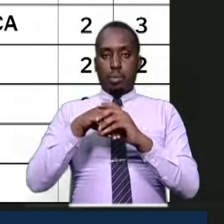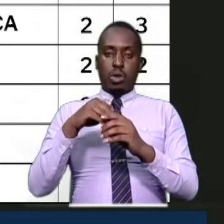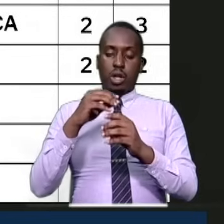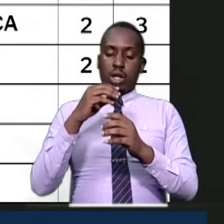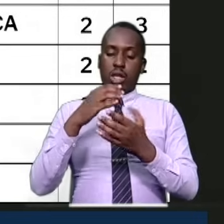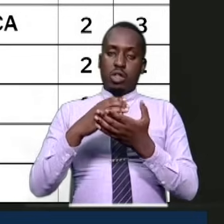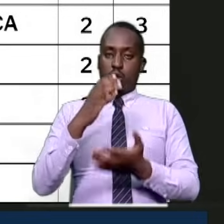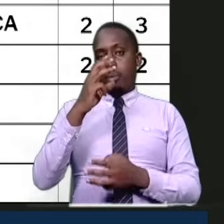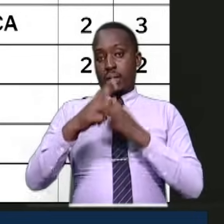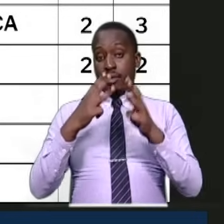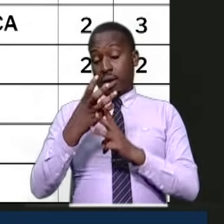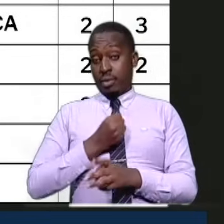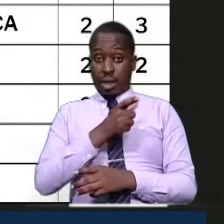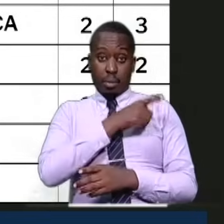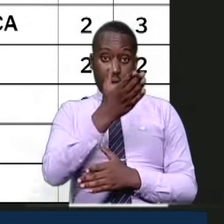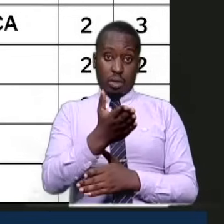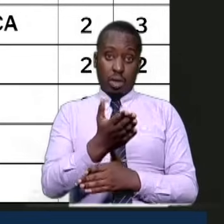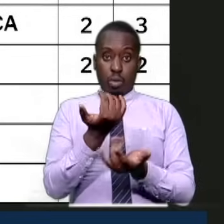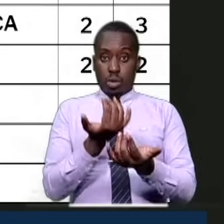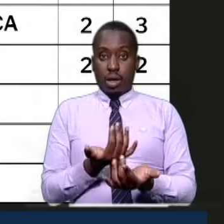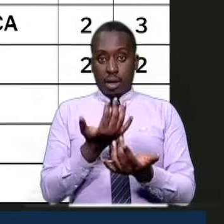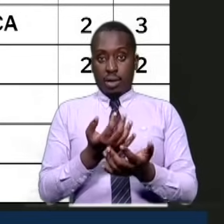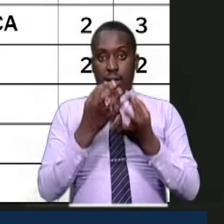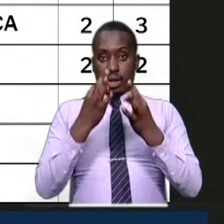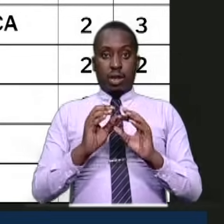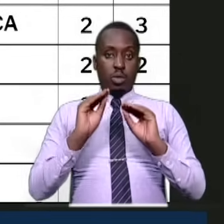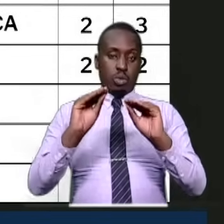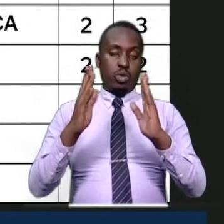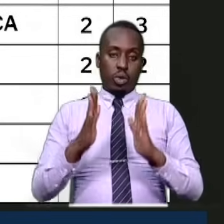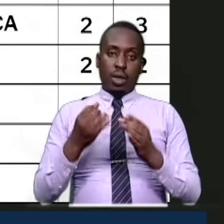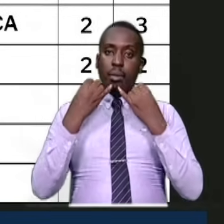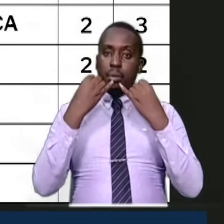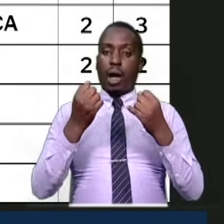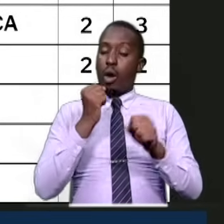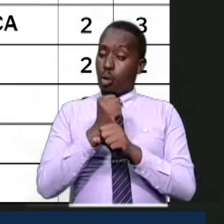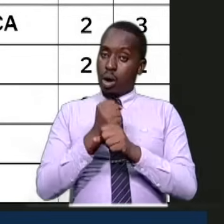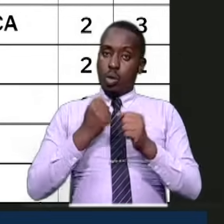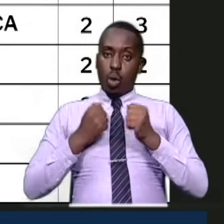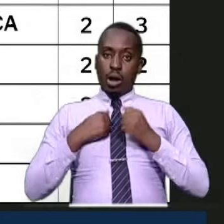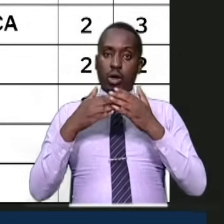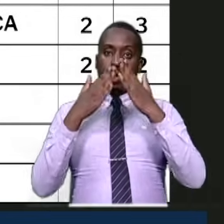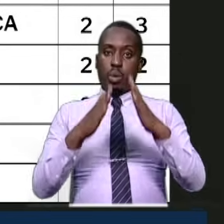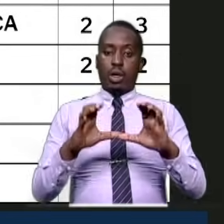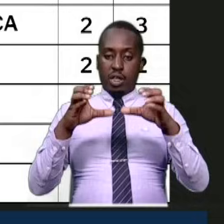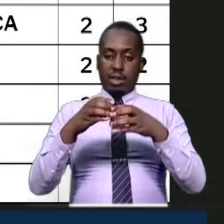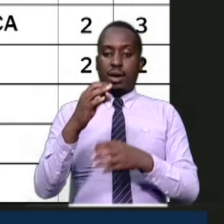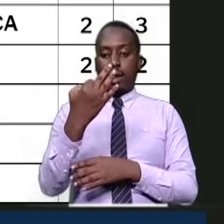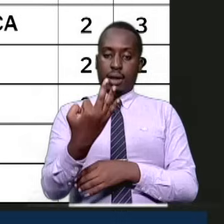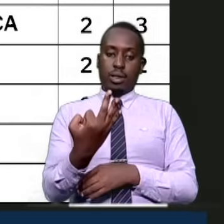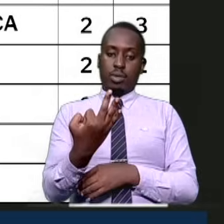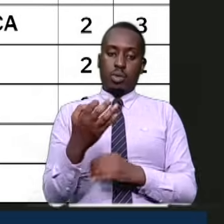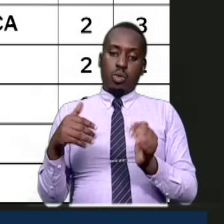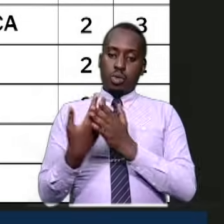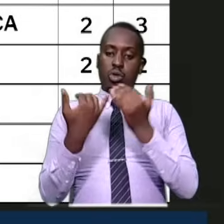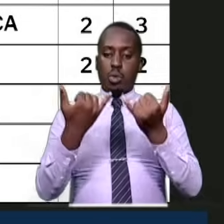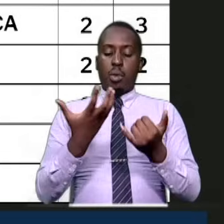bakaba bafite ayo mahirwe ubwo rero nukuza gutegereza icyo umutoza aza kuba akora u Rwanda uyoboye itsinda rya gatatu aho kugeza